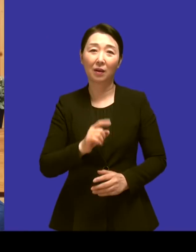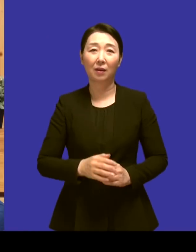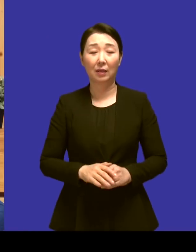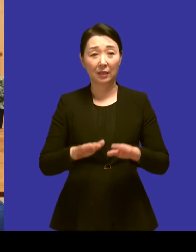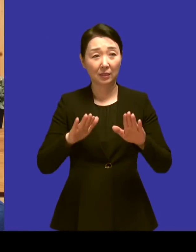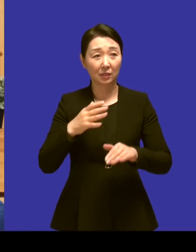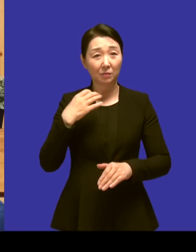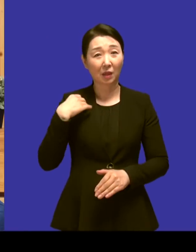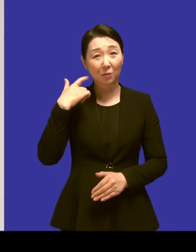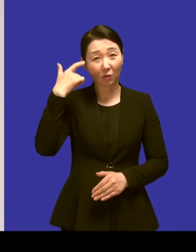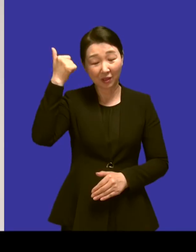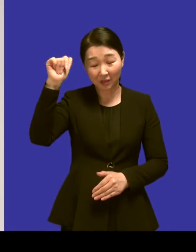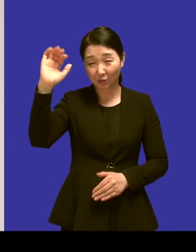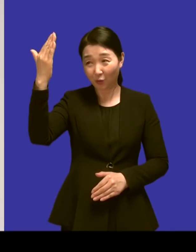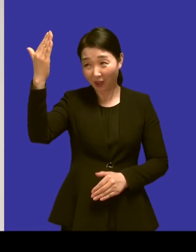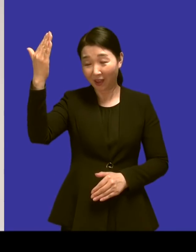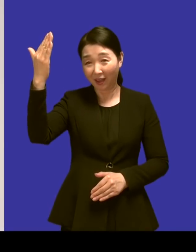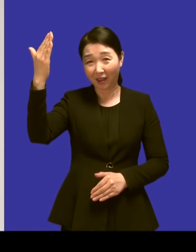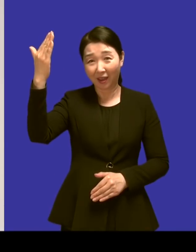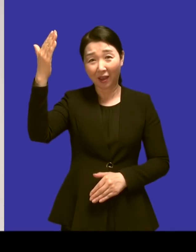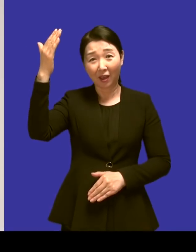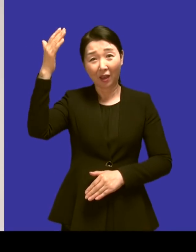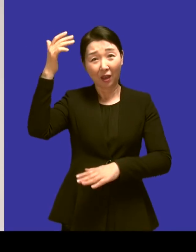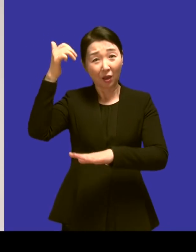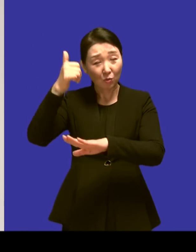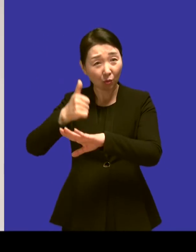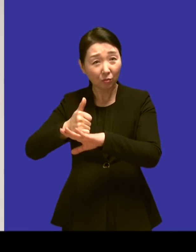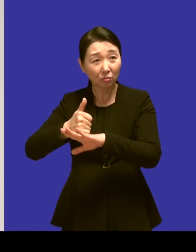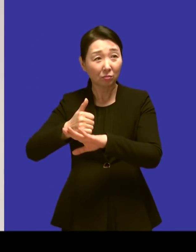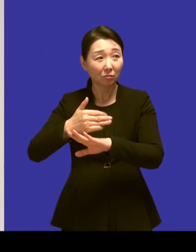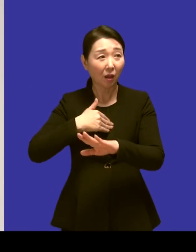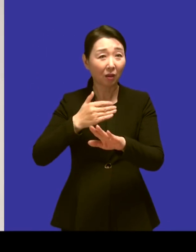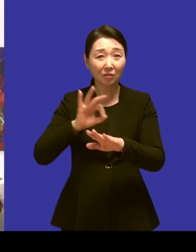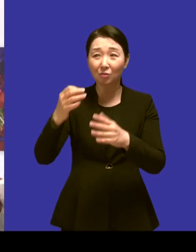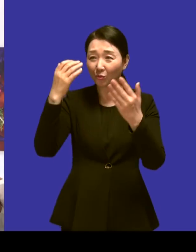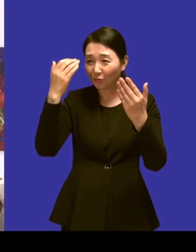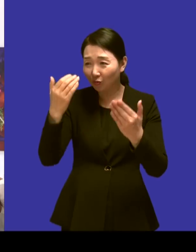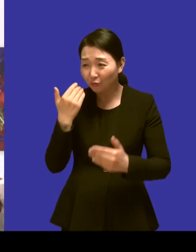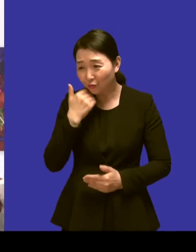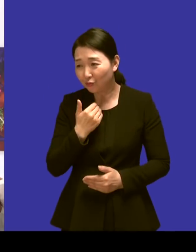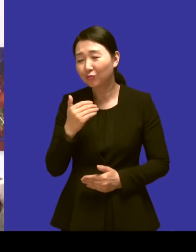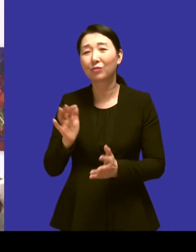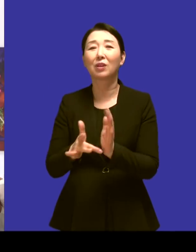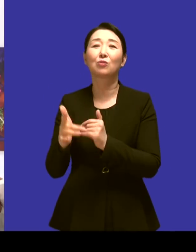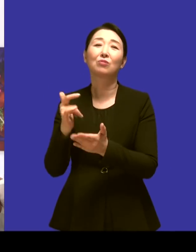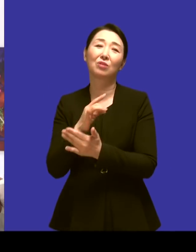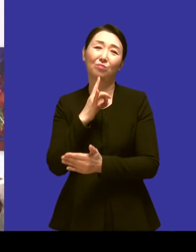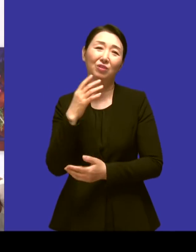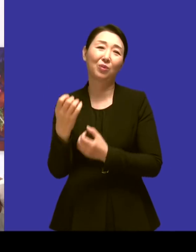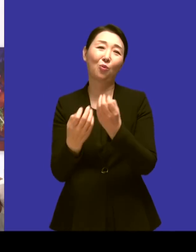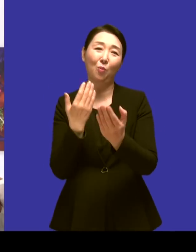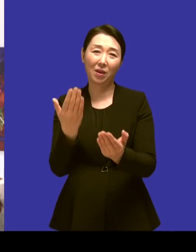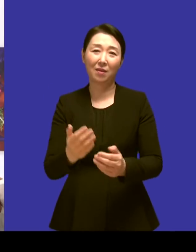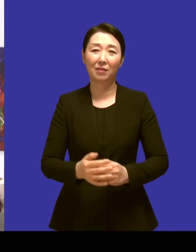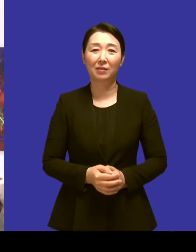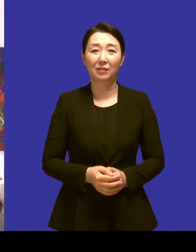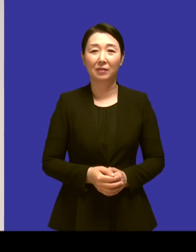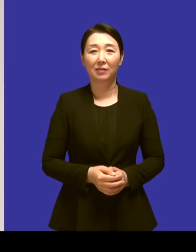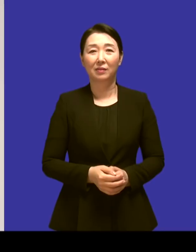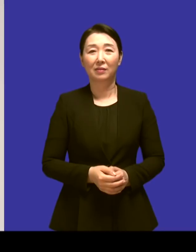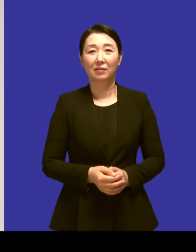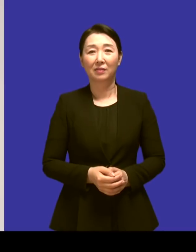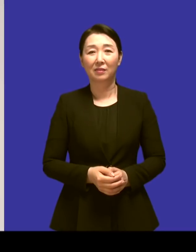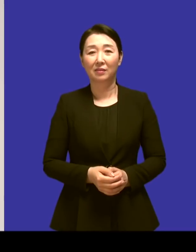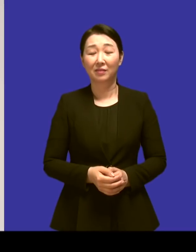지금 담임 목사님 되고 나서는 나를 인정해줄 수 있는 사람이 예수님밖에 없다라고 예. 이렇게 고백을 이렇게 하시면서 여전히